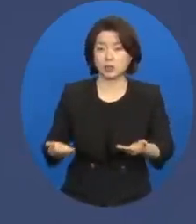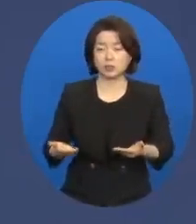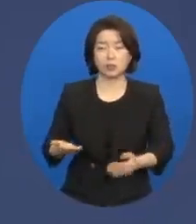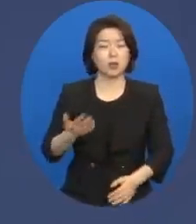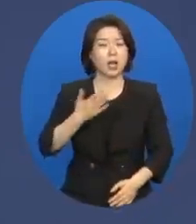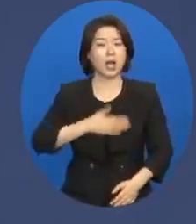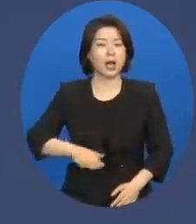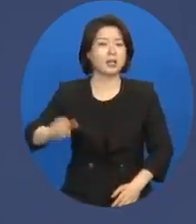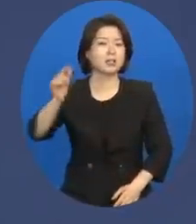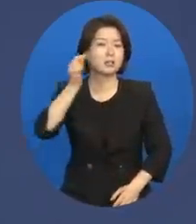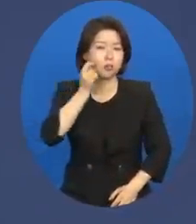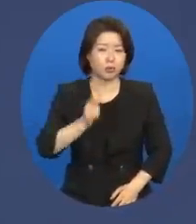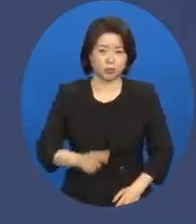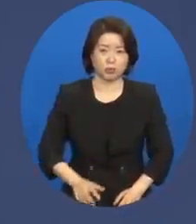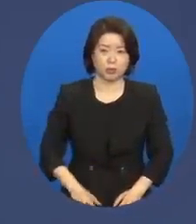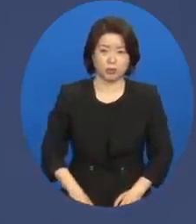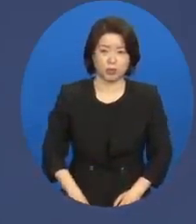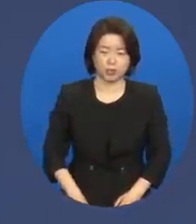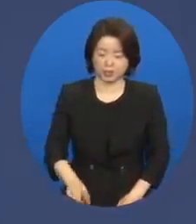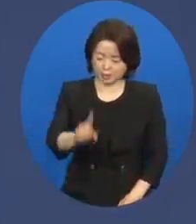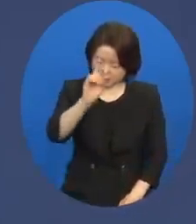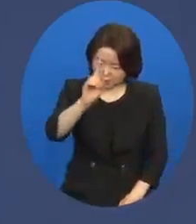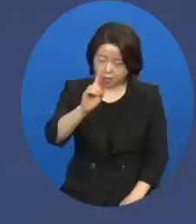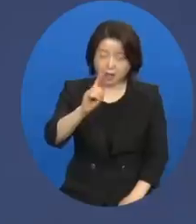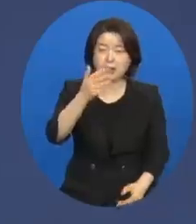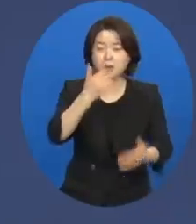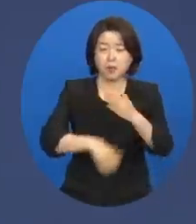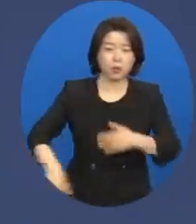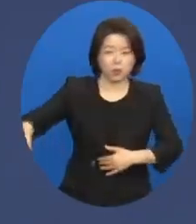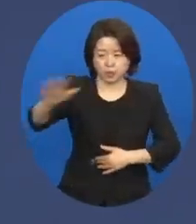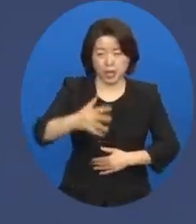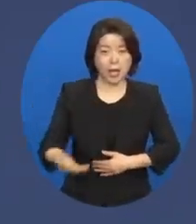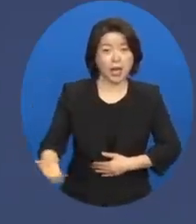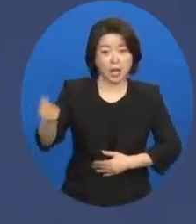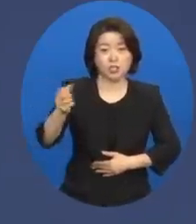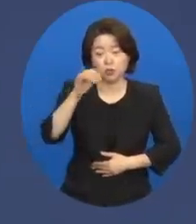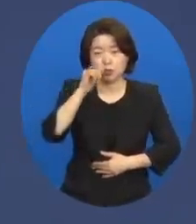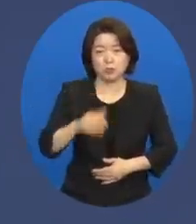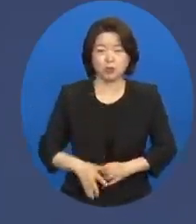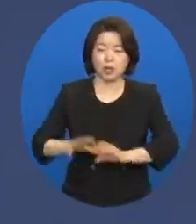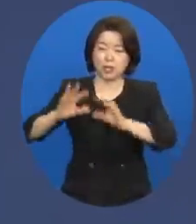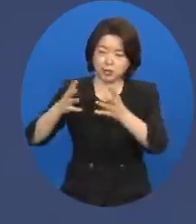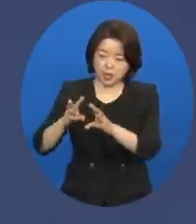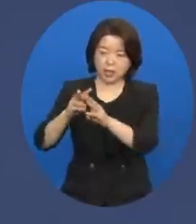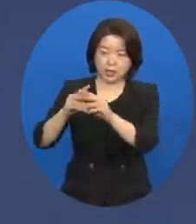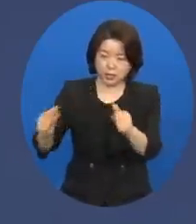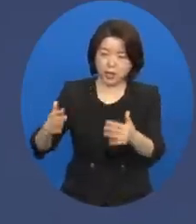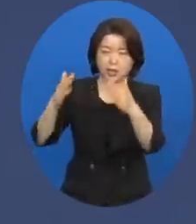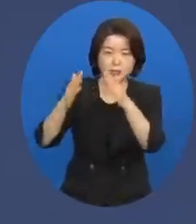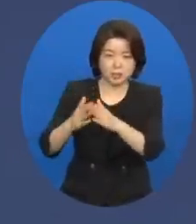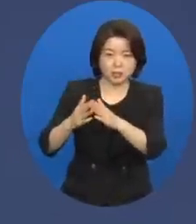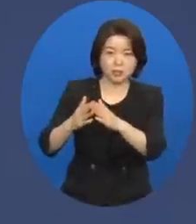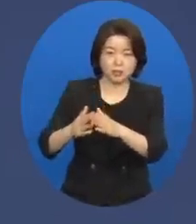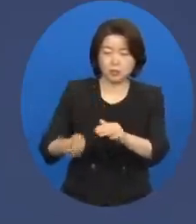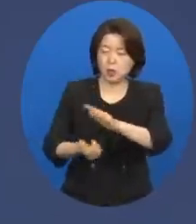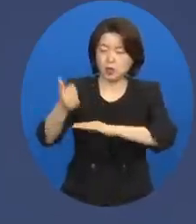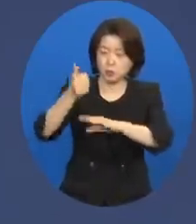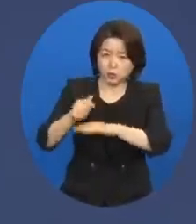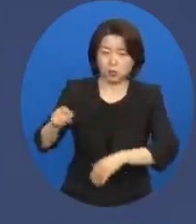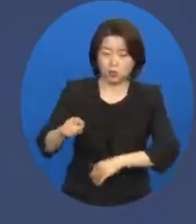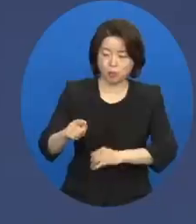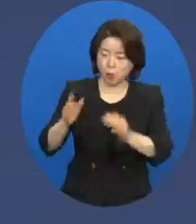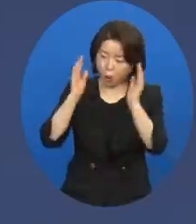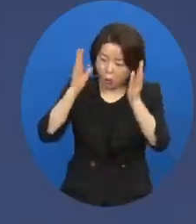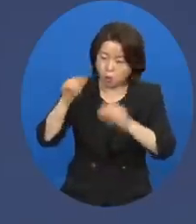알지 못하였더라. 딱 한 가지만 빼놓고 다 갖췄어요. 나라도 땅도 집도 그리고 성공도